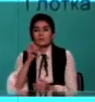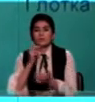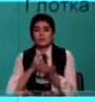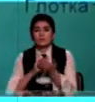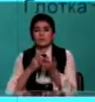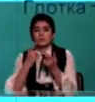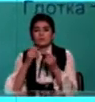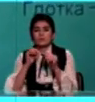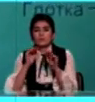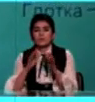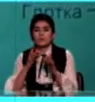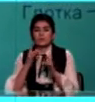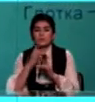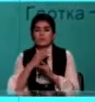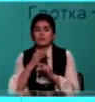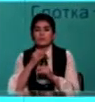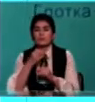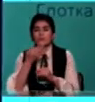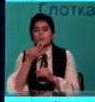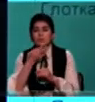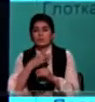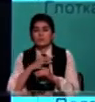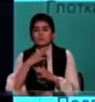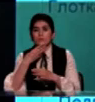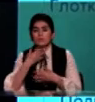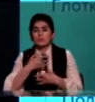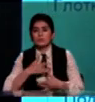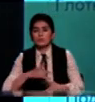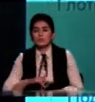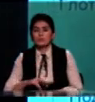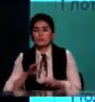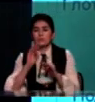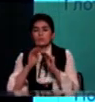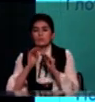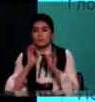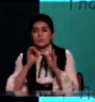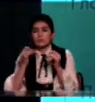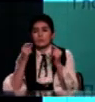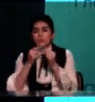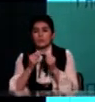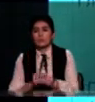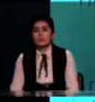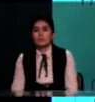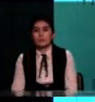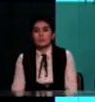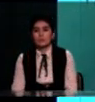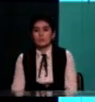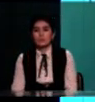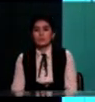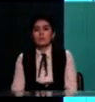где располагается нервная система, пищеварительная система, органы размножения. Все показано.